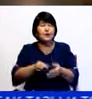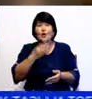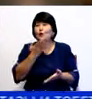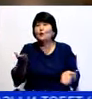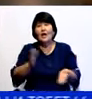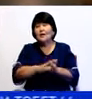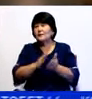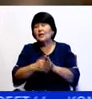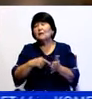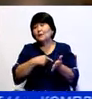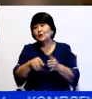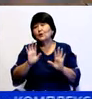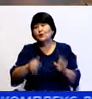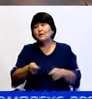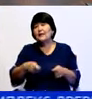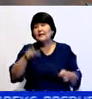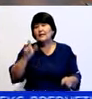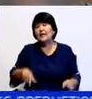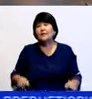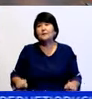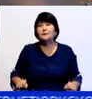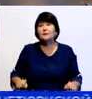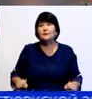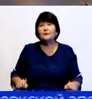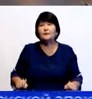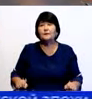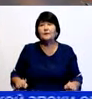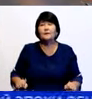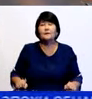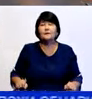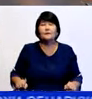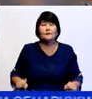обстоятельствах, подчеркнул президент. Самат Баймаханов, Аслан Музарапов, телеканал Кызылорда.